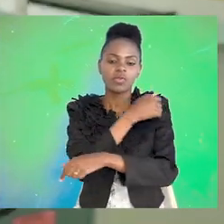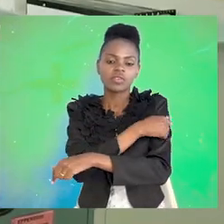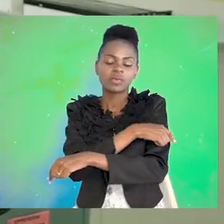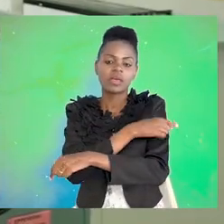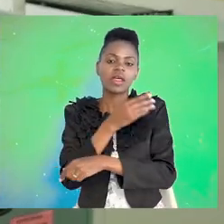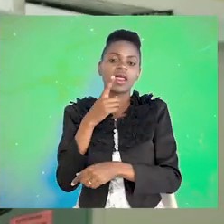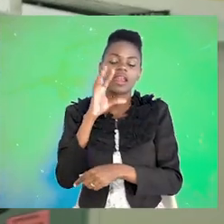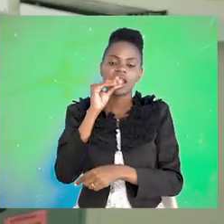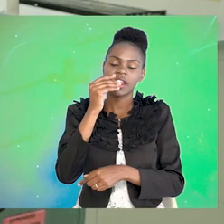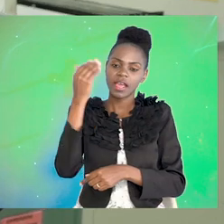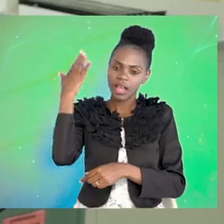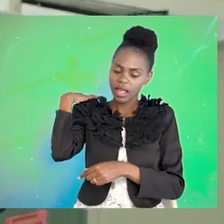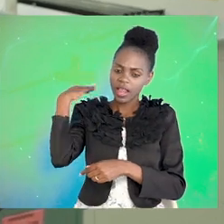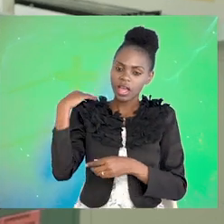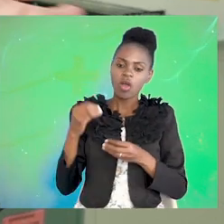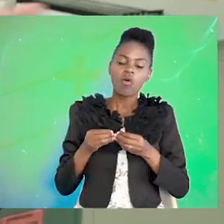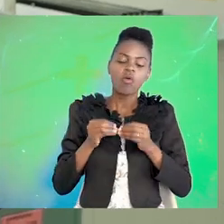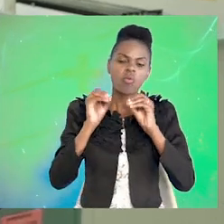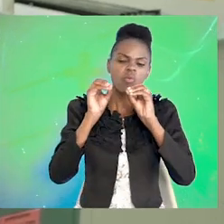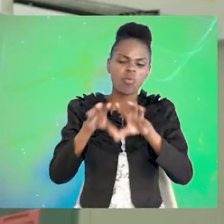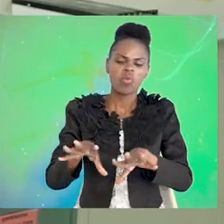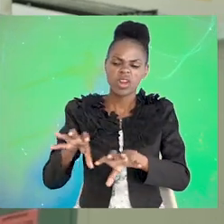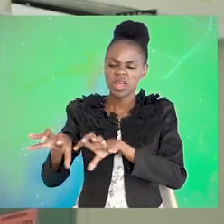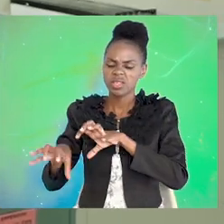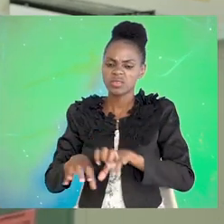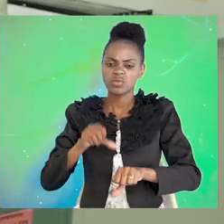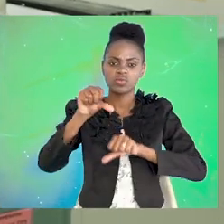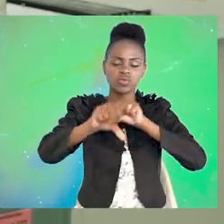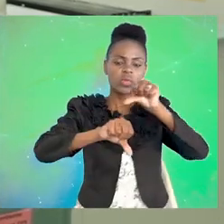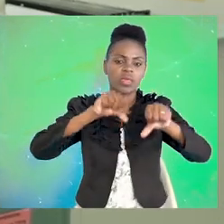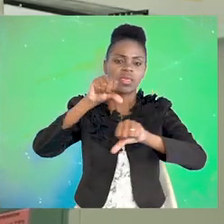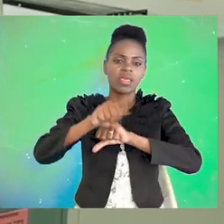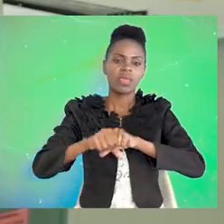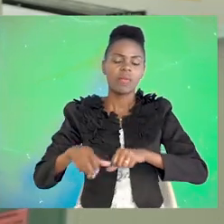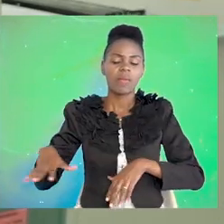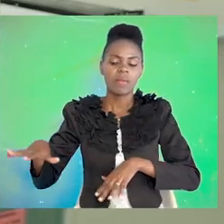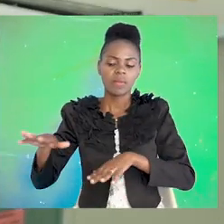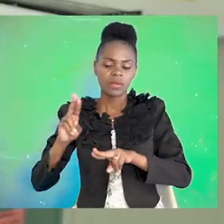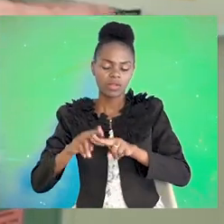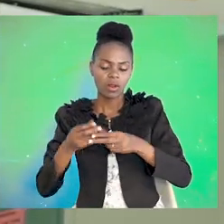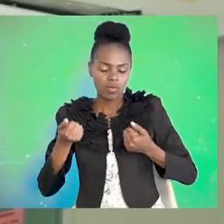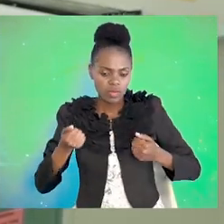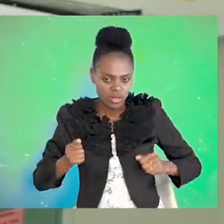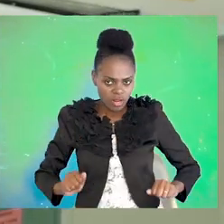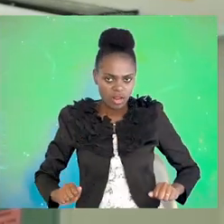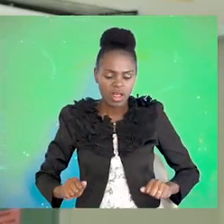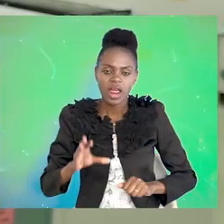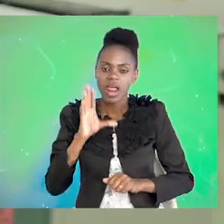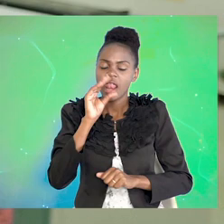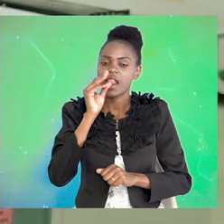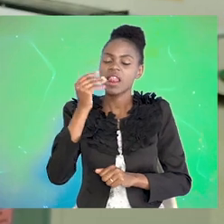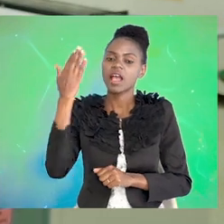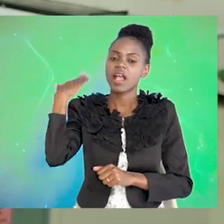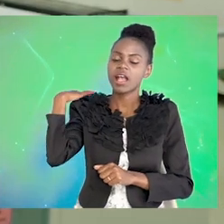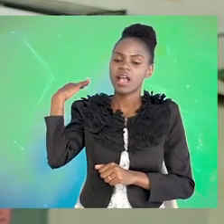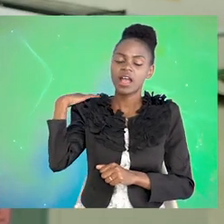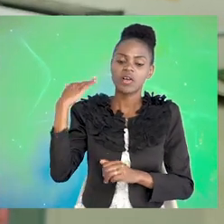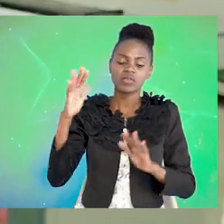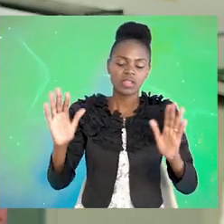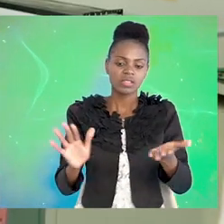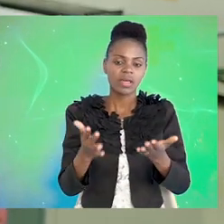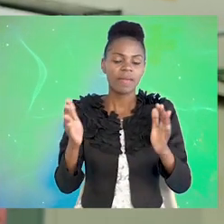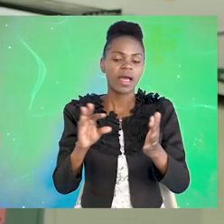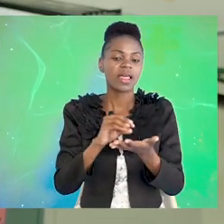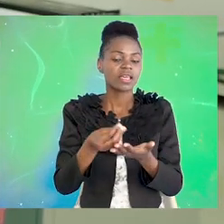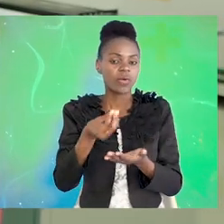ndanena kale kutaya zinyalala mosasamala komanso kuzithandiza patchire ndanena kale kusasamala